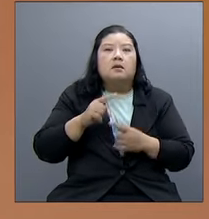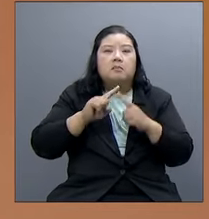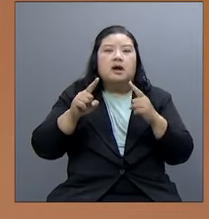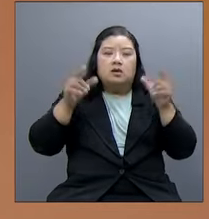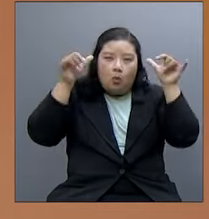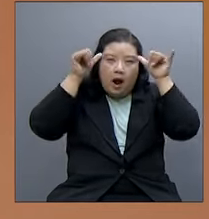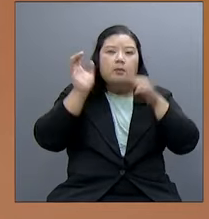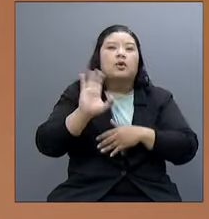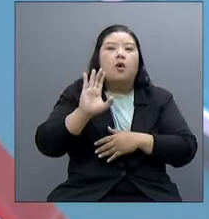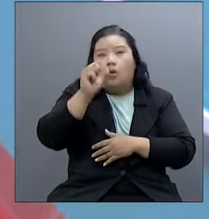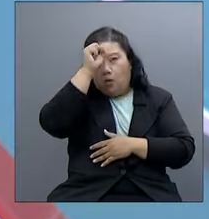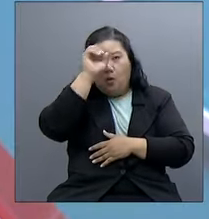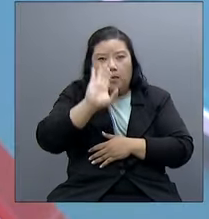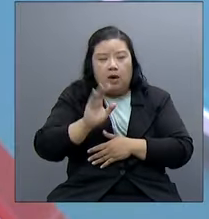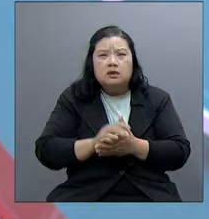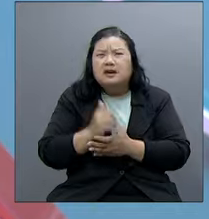is amazing